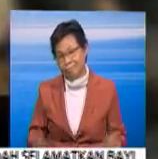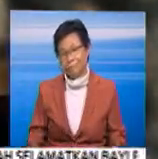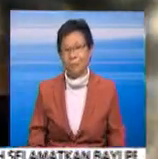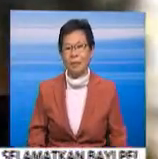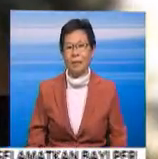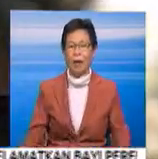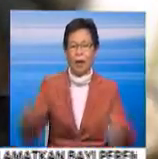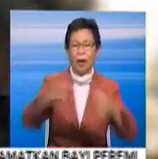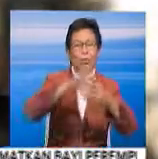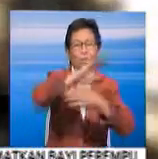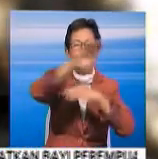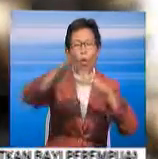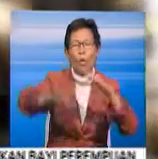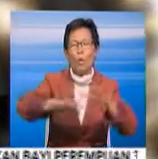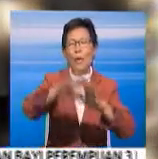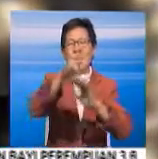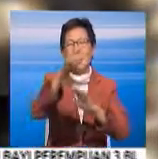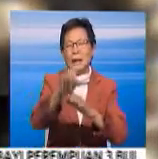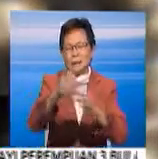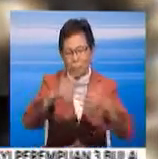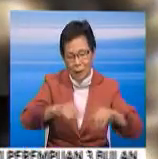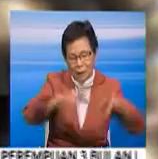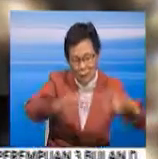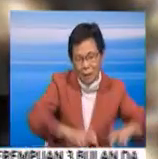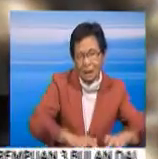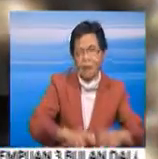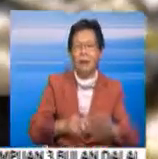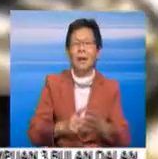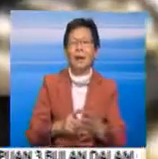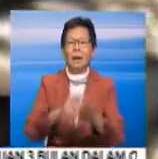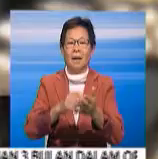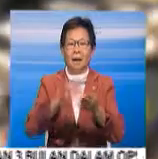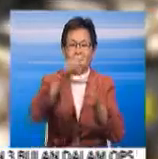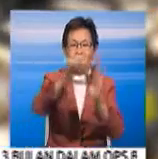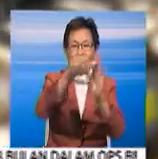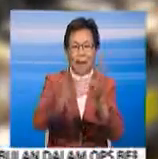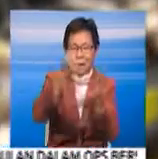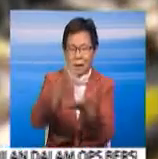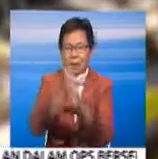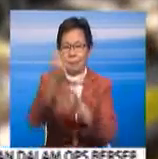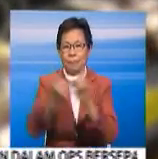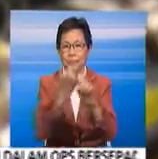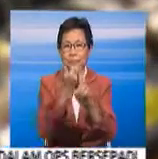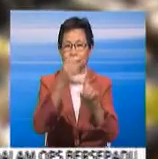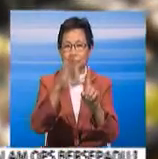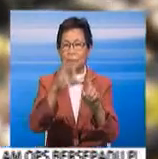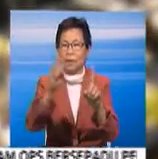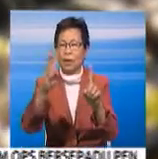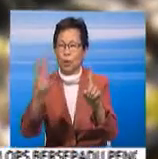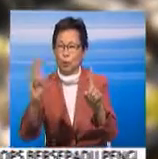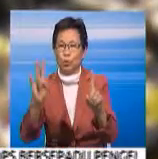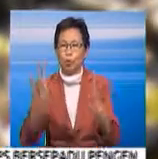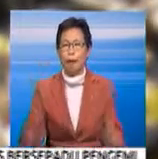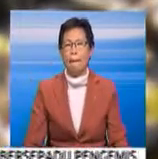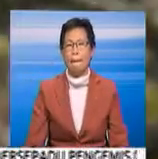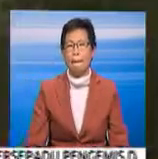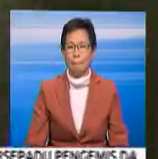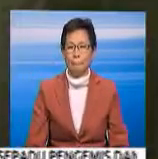Kaitan antara semua kes masih disiasat. Kes dirujuk mengikut Akta Kastam 1967.